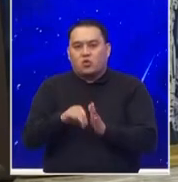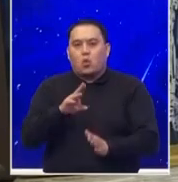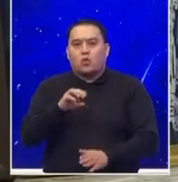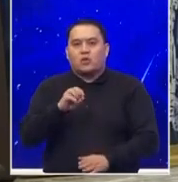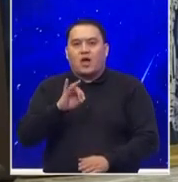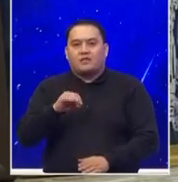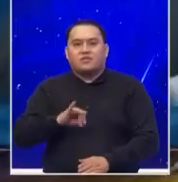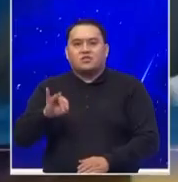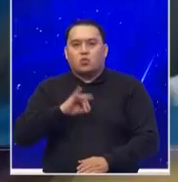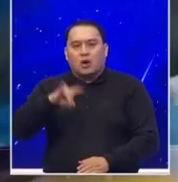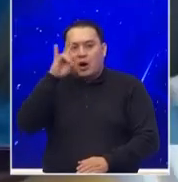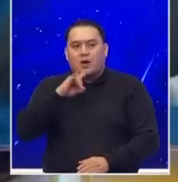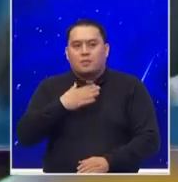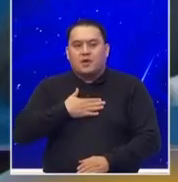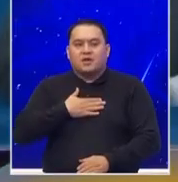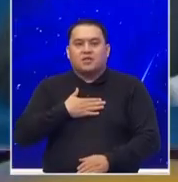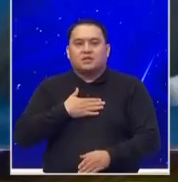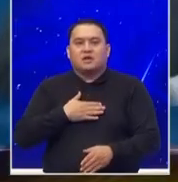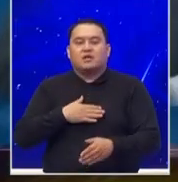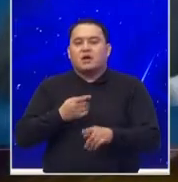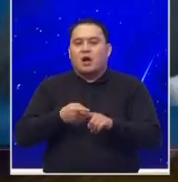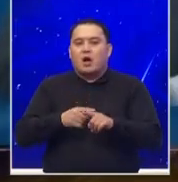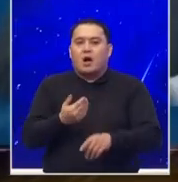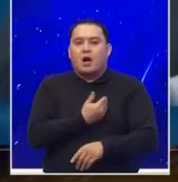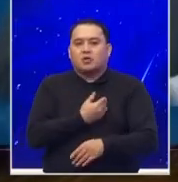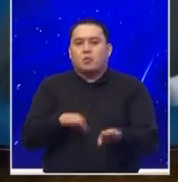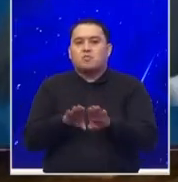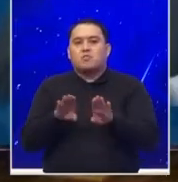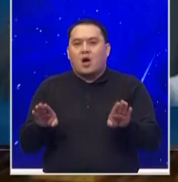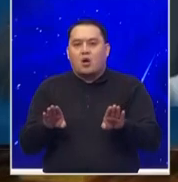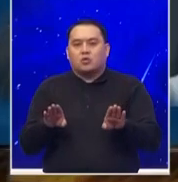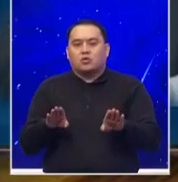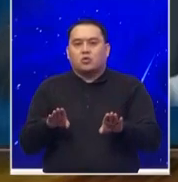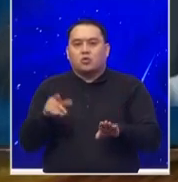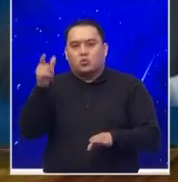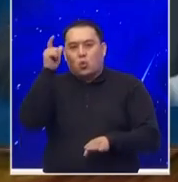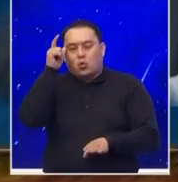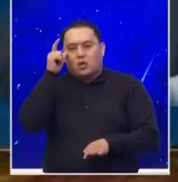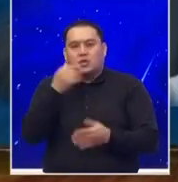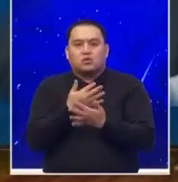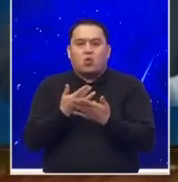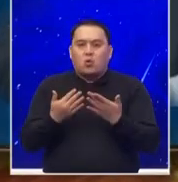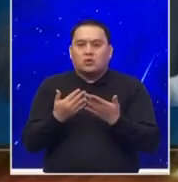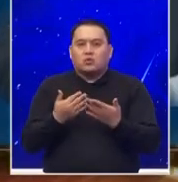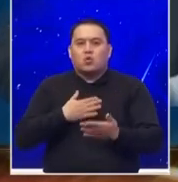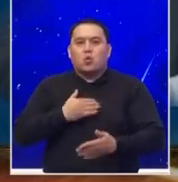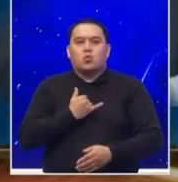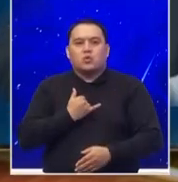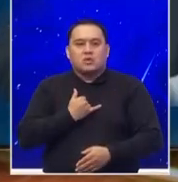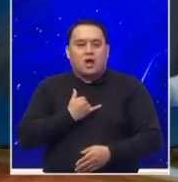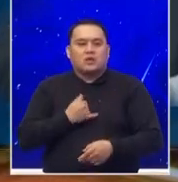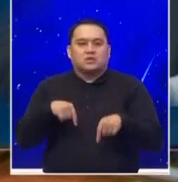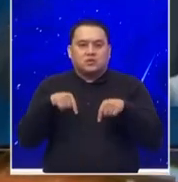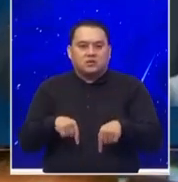Динмухамеда в историю Казахстана. «Мы, строя независимое государство, хотим быть похожими на Ататюрка, Рузвельта, еще кого-то. Но у нас глыба